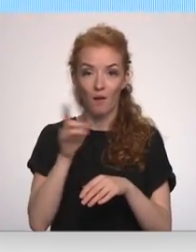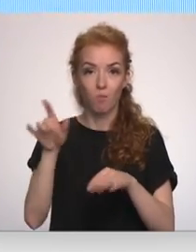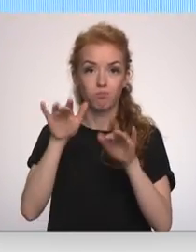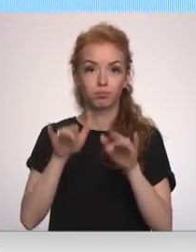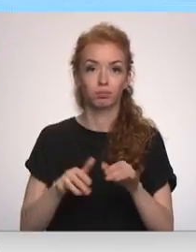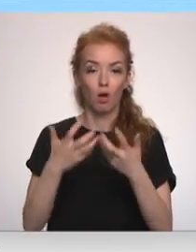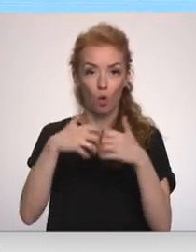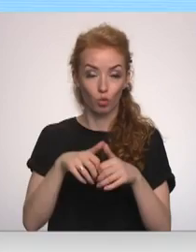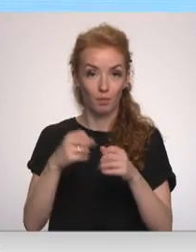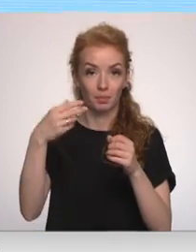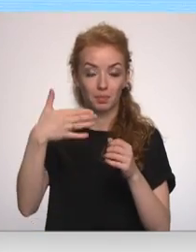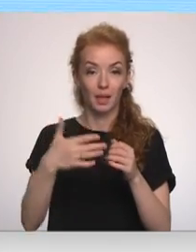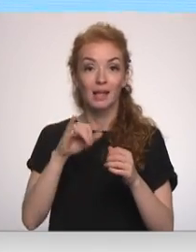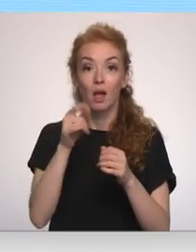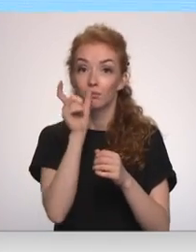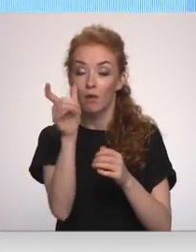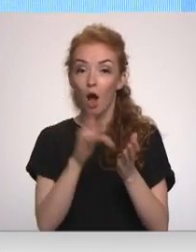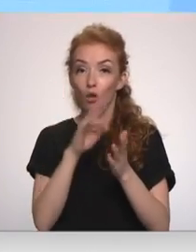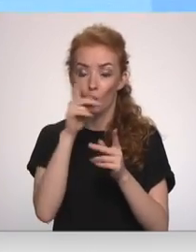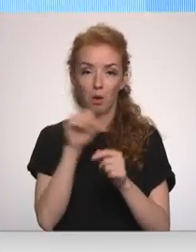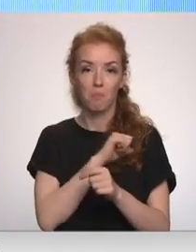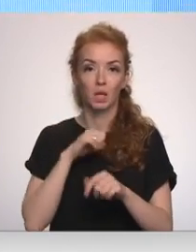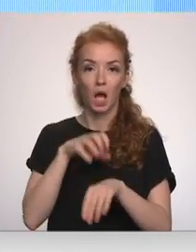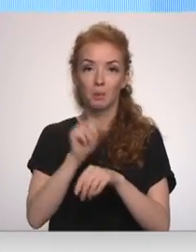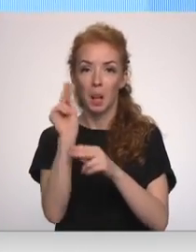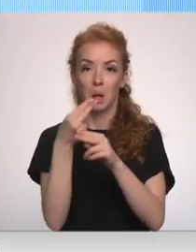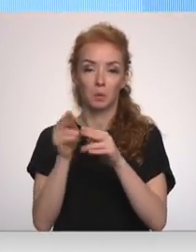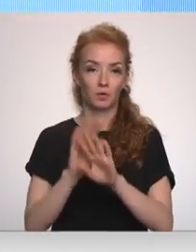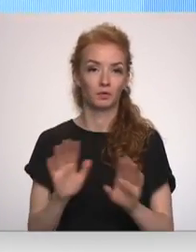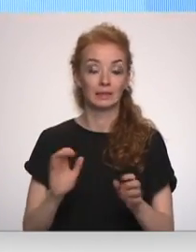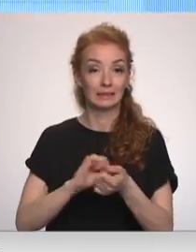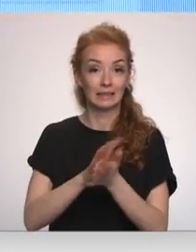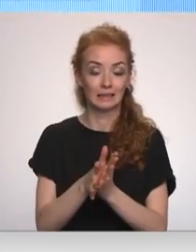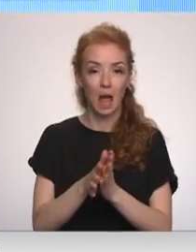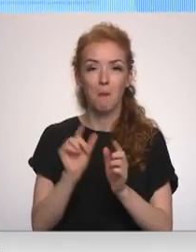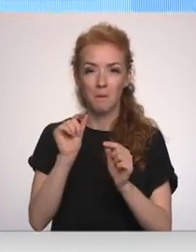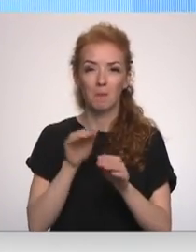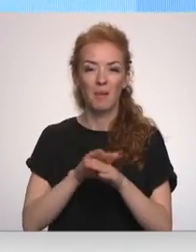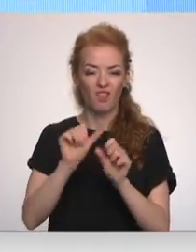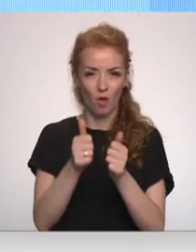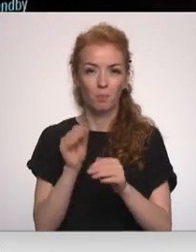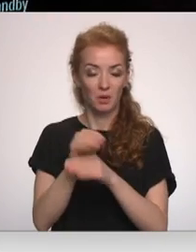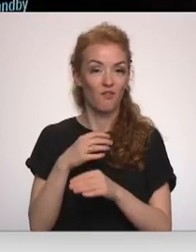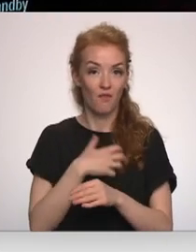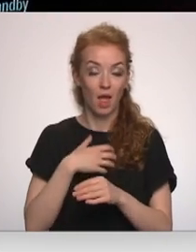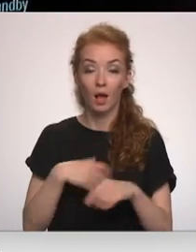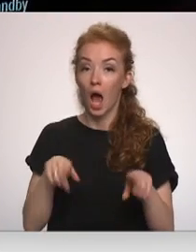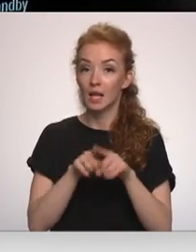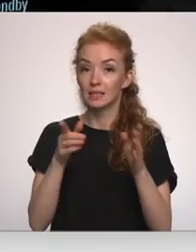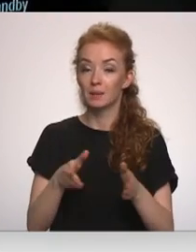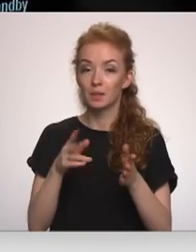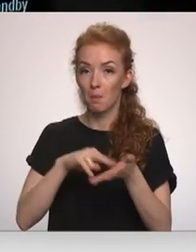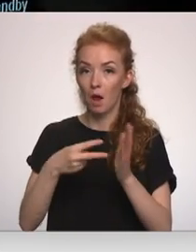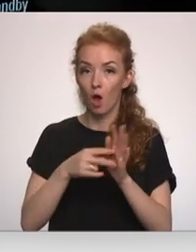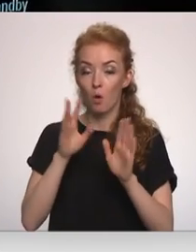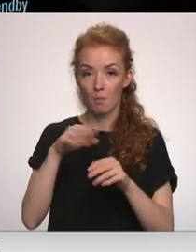Ja mākslīgais intelekts pieļauj kādu kļūdu, to ātri ārsts var izlabot. Sistēma vēl tiek pilnveidota. Vienlaikus slimnīca izskat iespēja arī